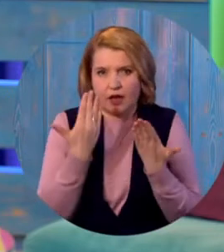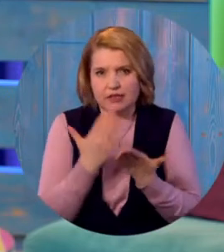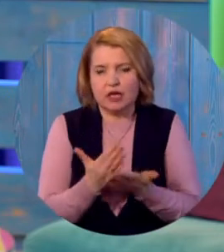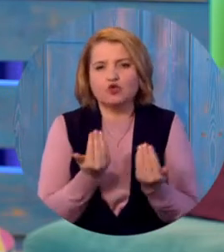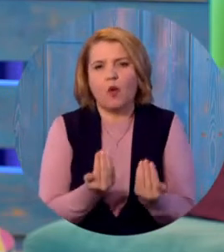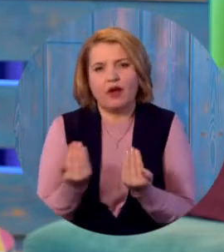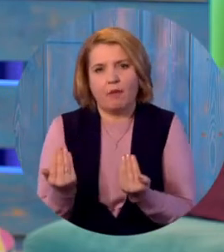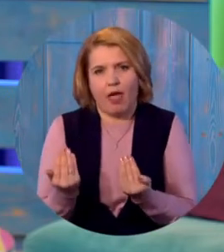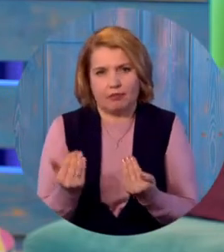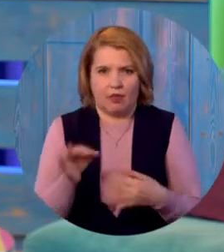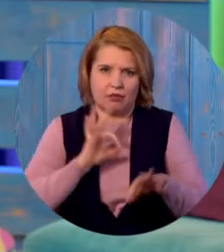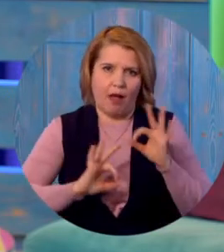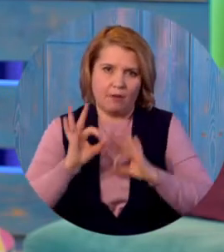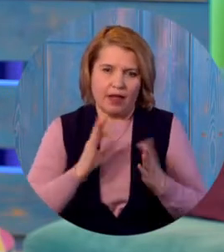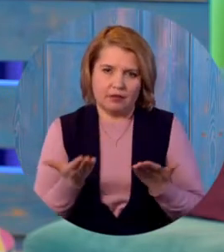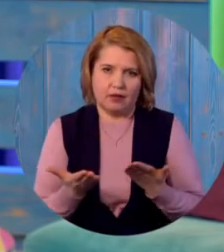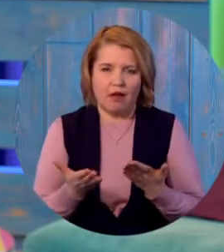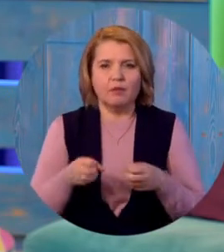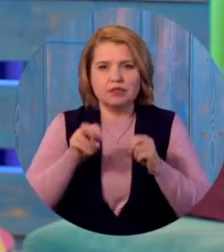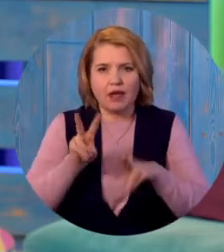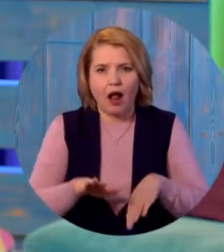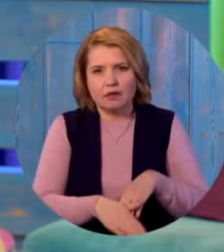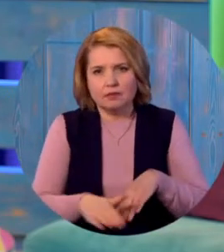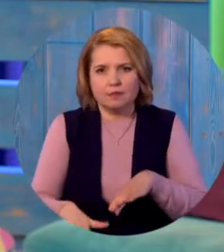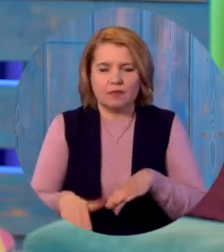таблетки можно пить, гимнастику делать, я не знаю,